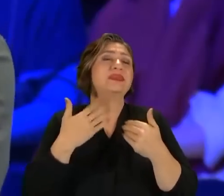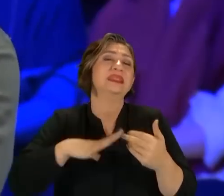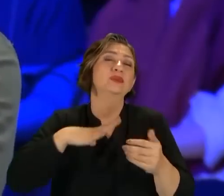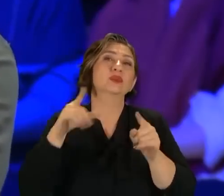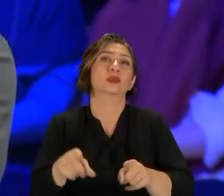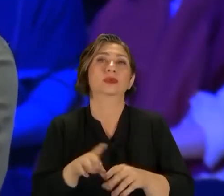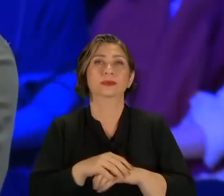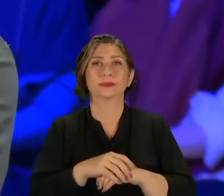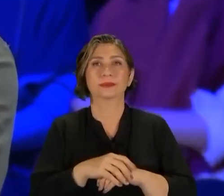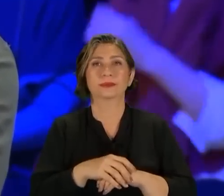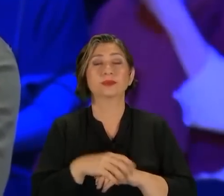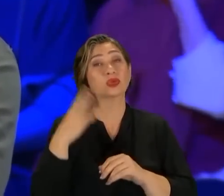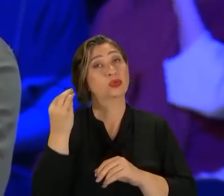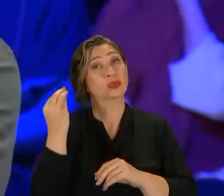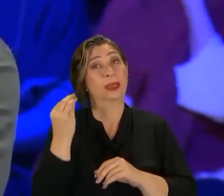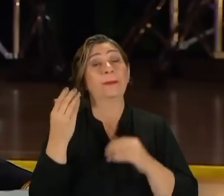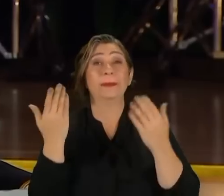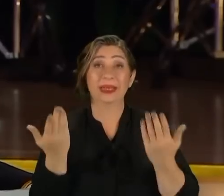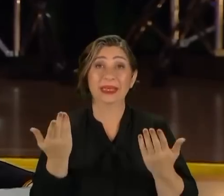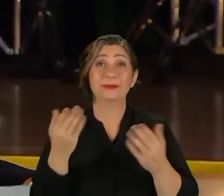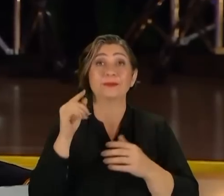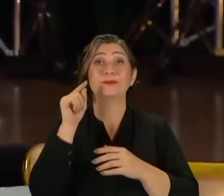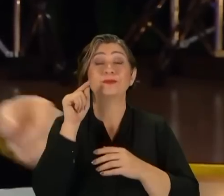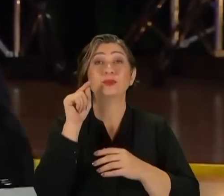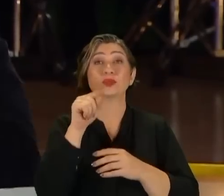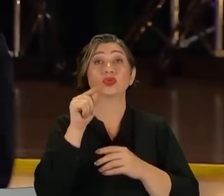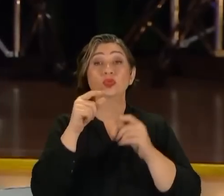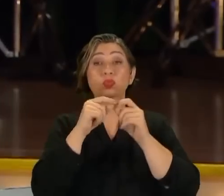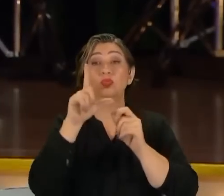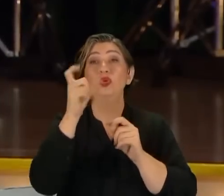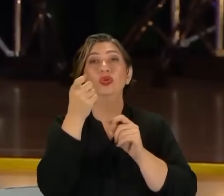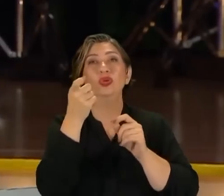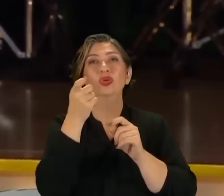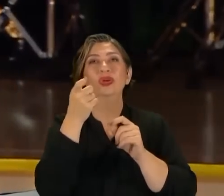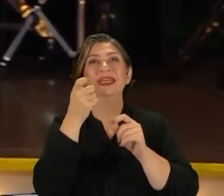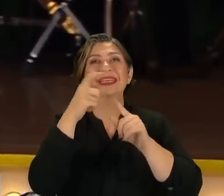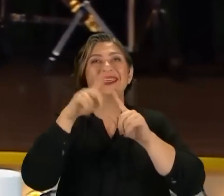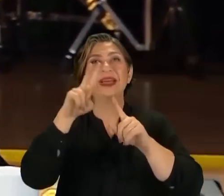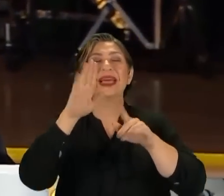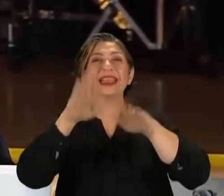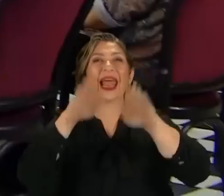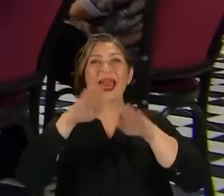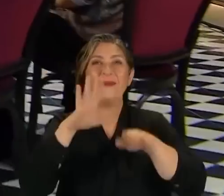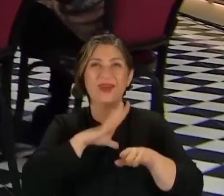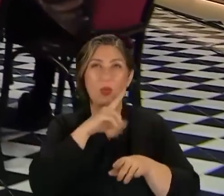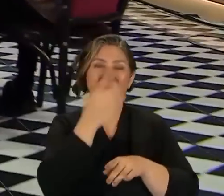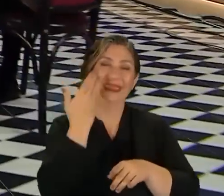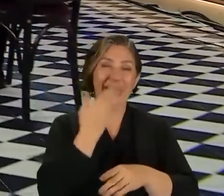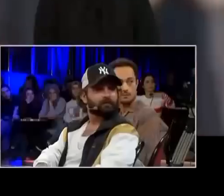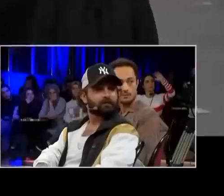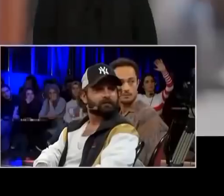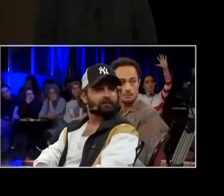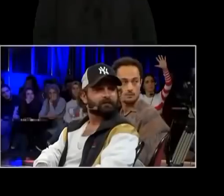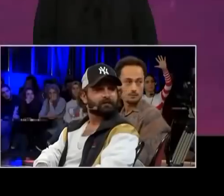bu. Çok güzel. Peki şimdi şu Blue TV'deki konser belgeselinin bir tanıtımını izleyelim lütfen.